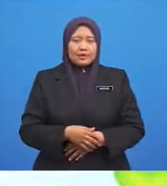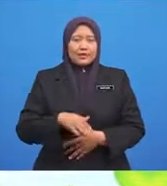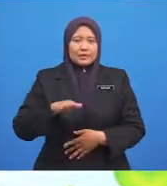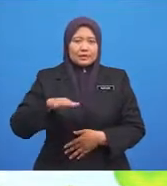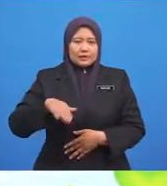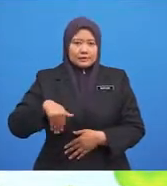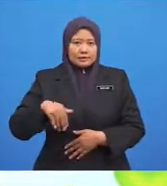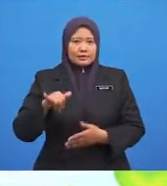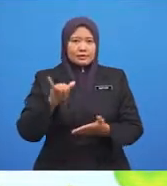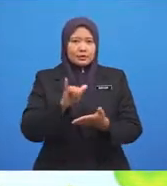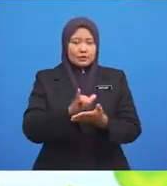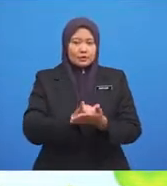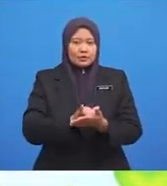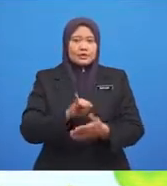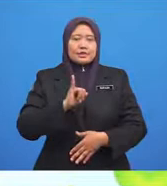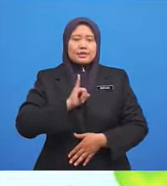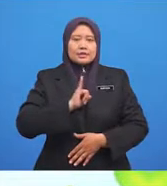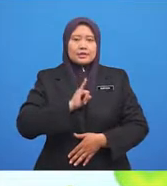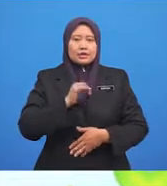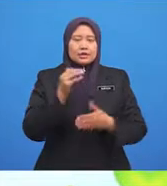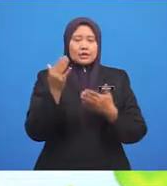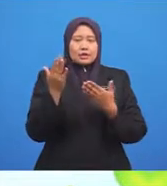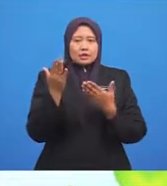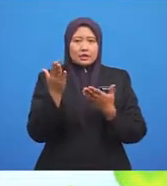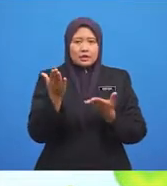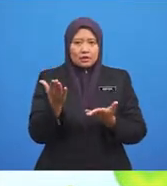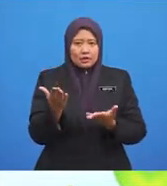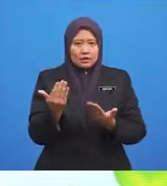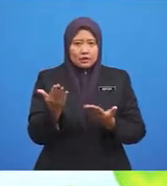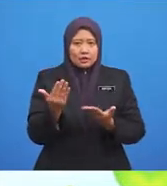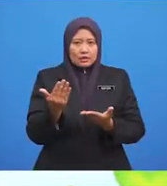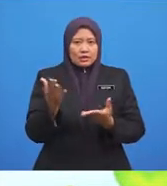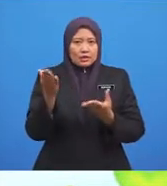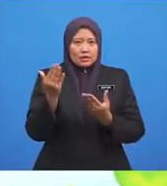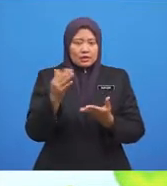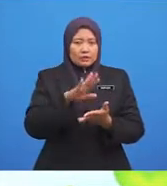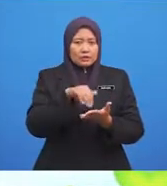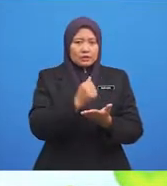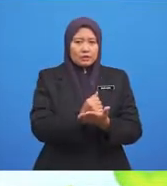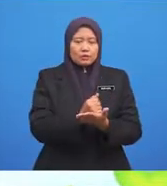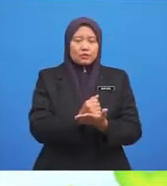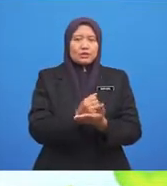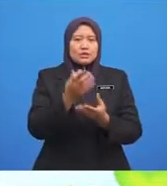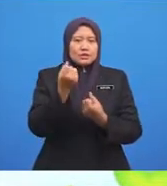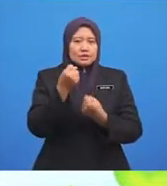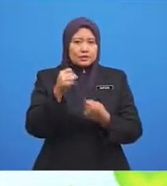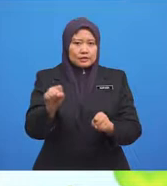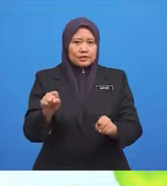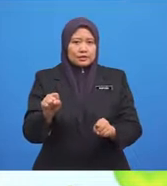Sebelum itu, cikgu berharap kamu dapat sediakan buku nota